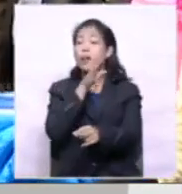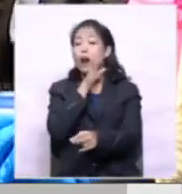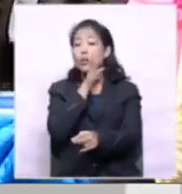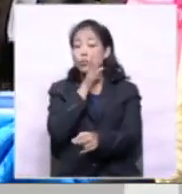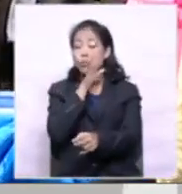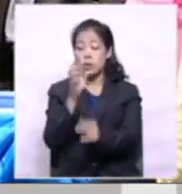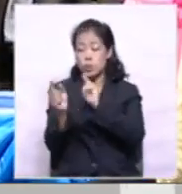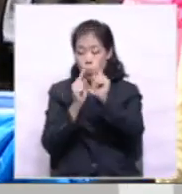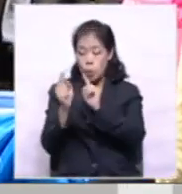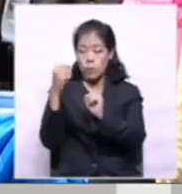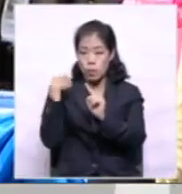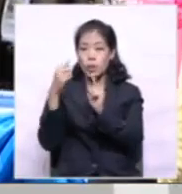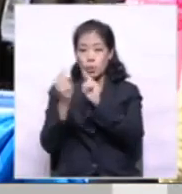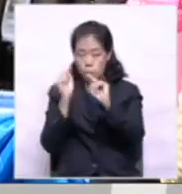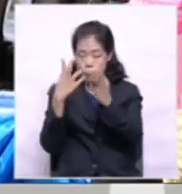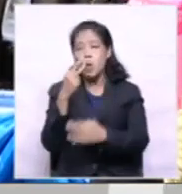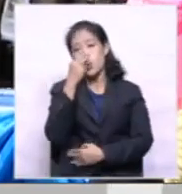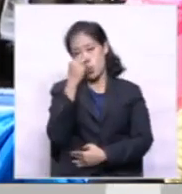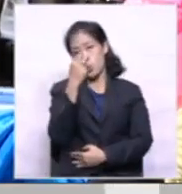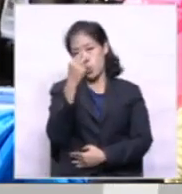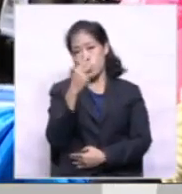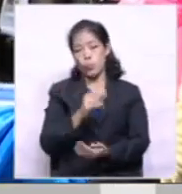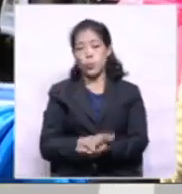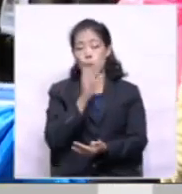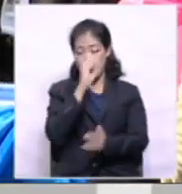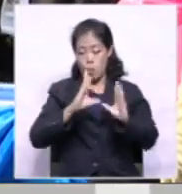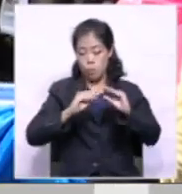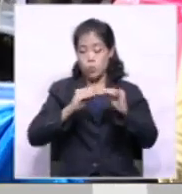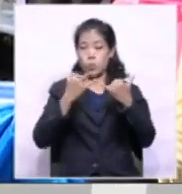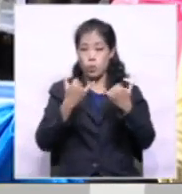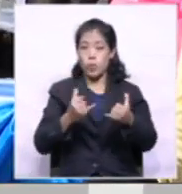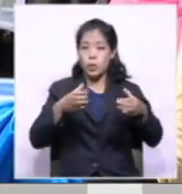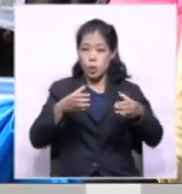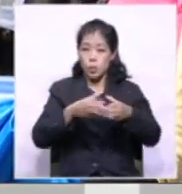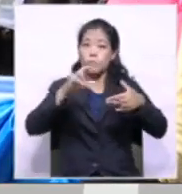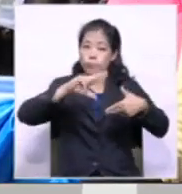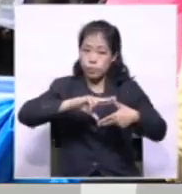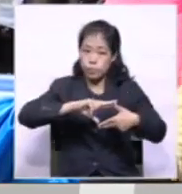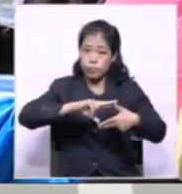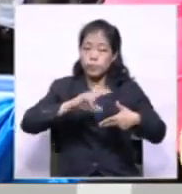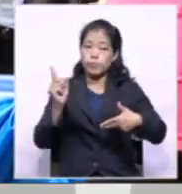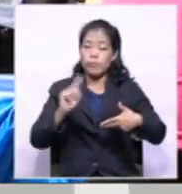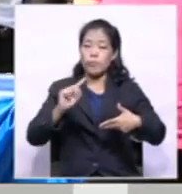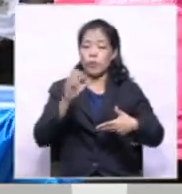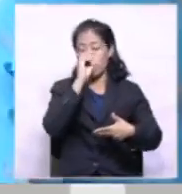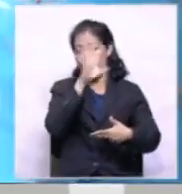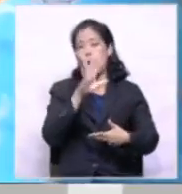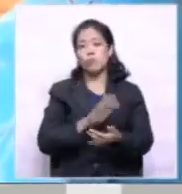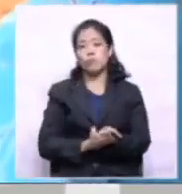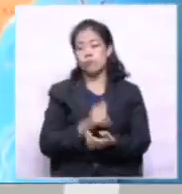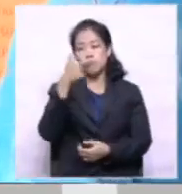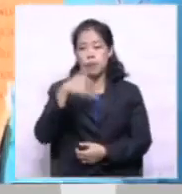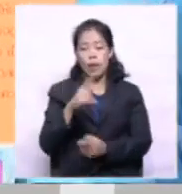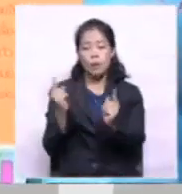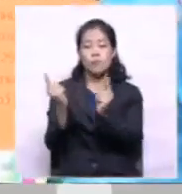การพูดคุยกันหรือไม่นั้นต้องขอดูก่อนและในการประชุมพรรควันนี้ถึงแม้จะเดินทางเข้าร่วมประชุมพรรคก็ยังไม่สามารถตอบได้ว่าจะมีการ